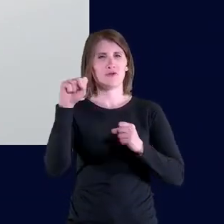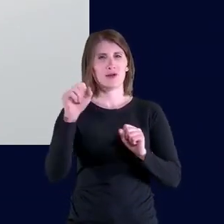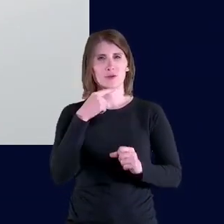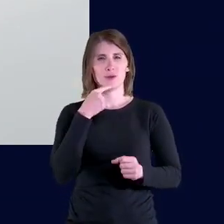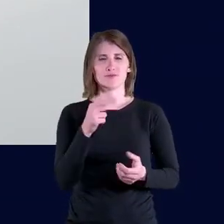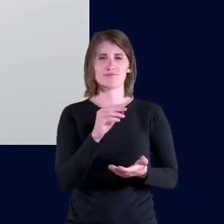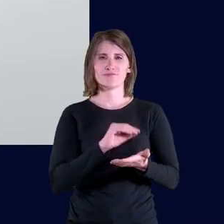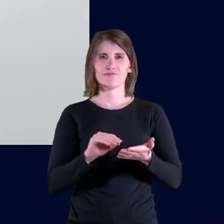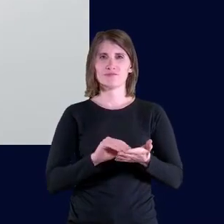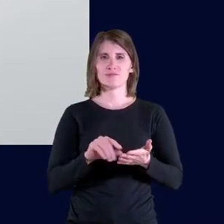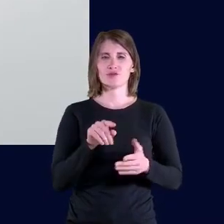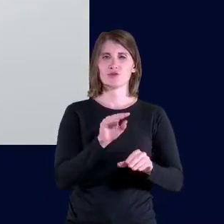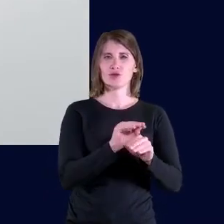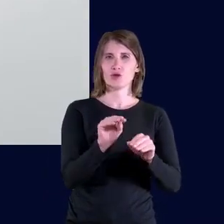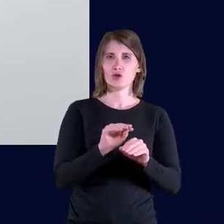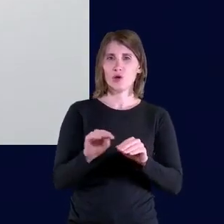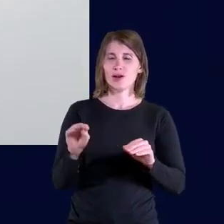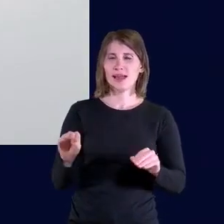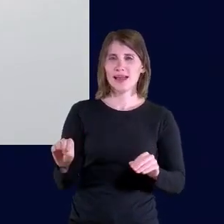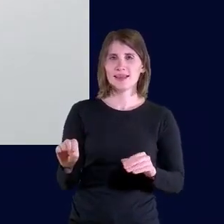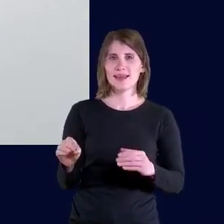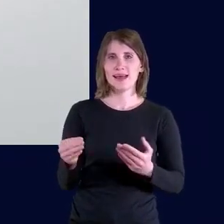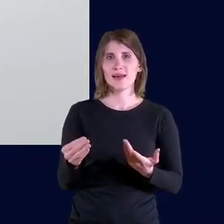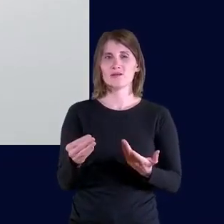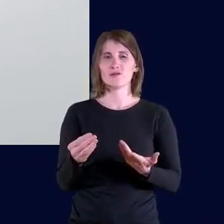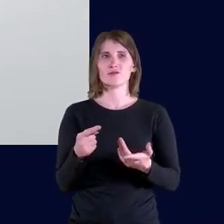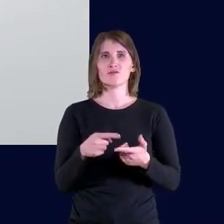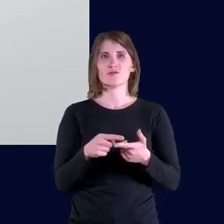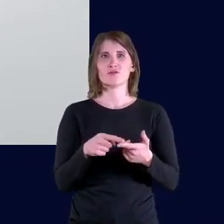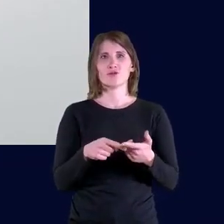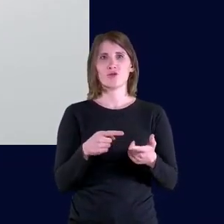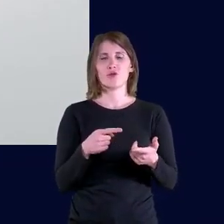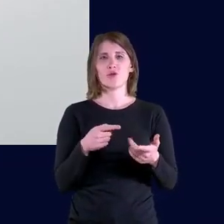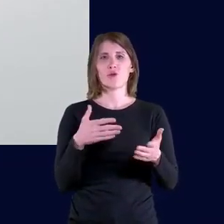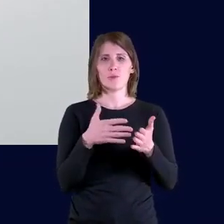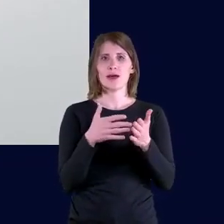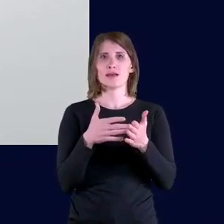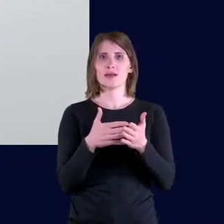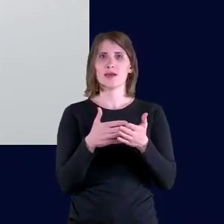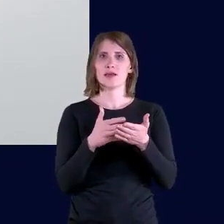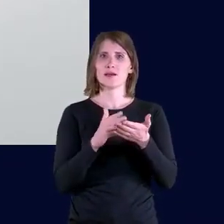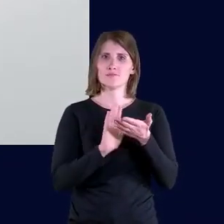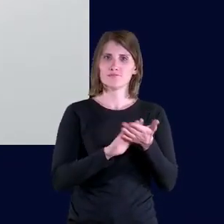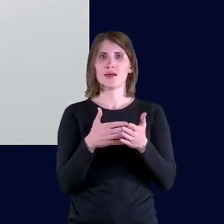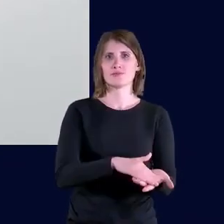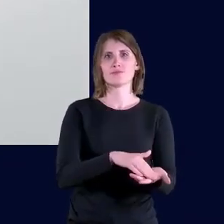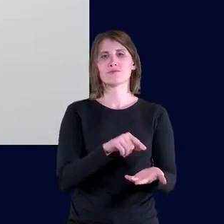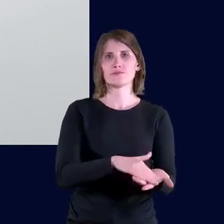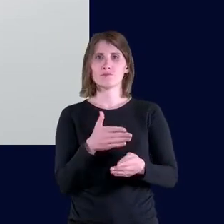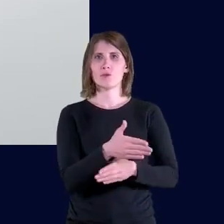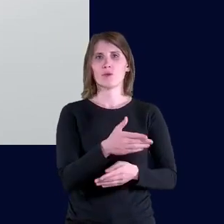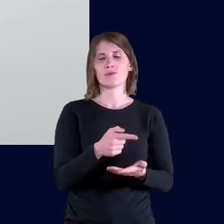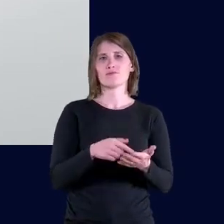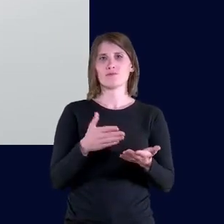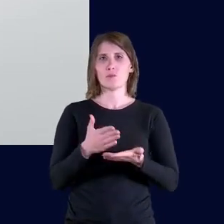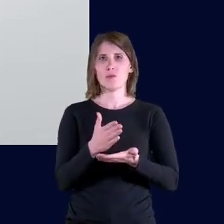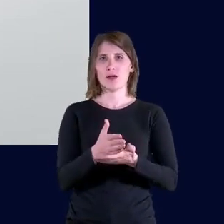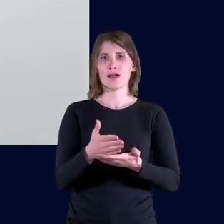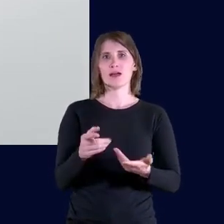szkolenia są jakimś stopniu elementem w usuwaniu barier i podnoszenia kwalifikacji